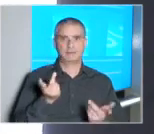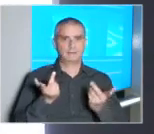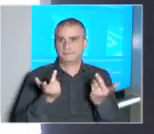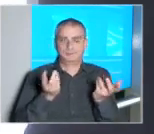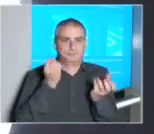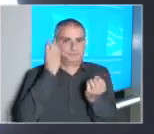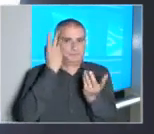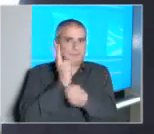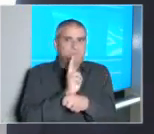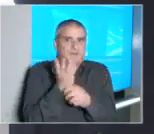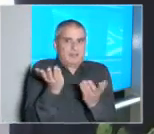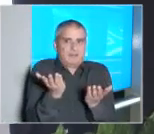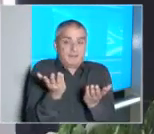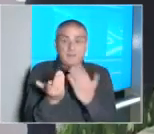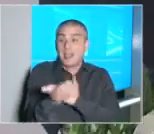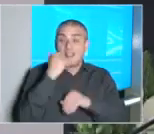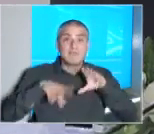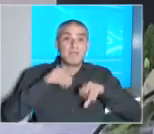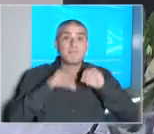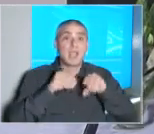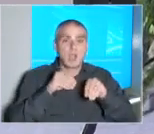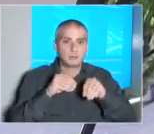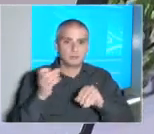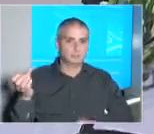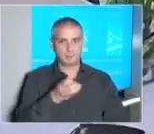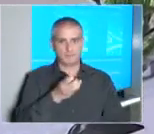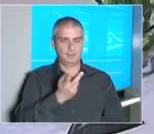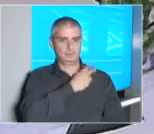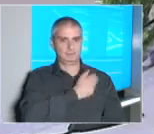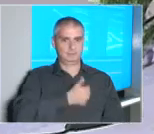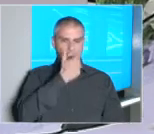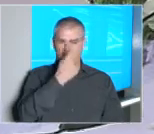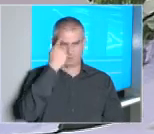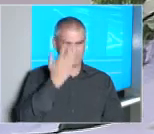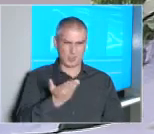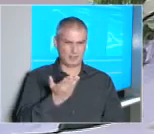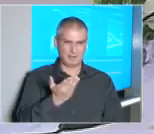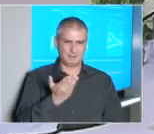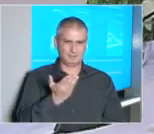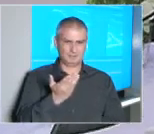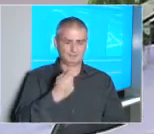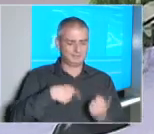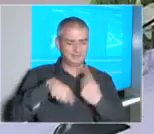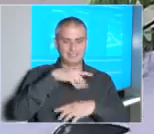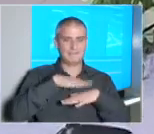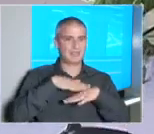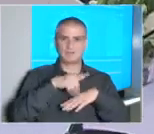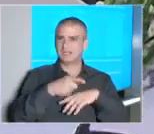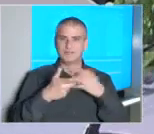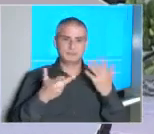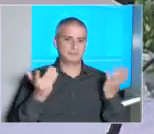פה בשנים כן. האחרונות, כשלפני בחירות ממנים שרים, ואתה יודע, והסבב תיקים הזה,